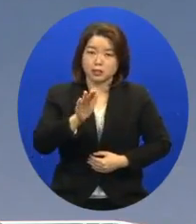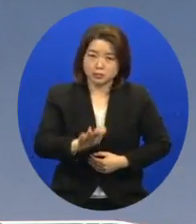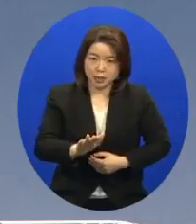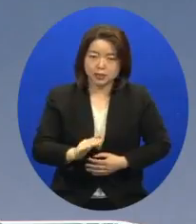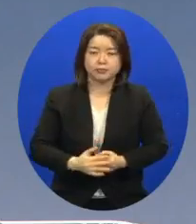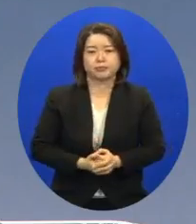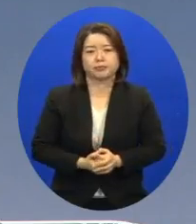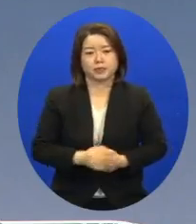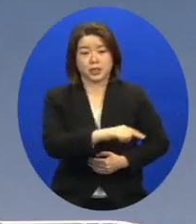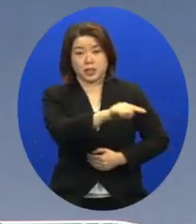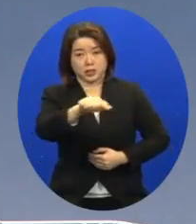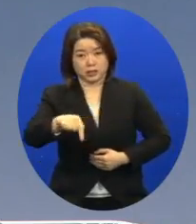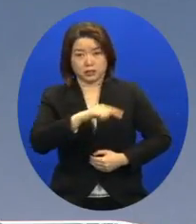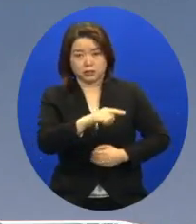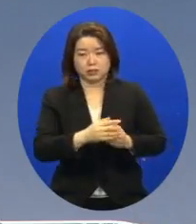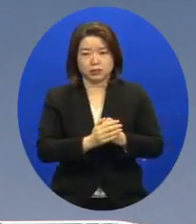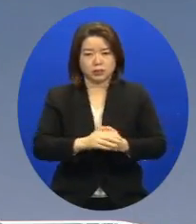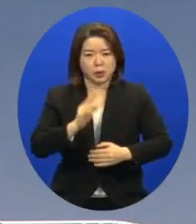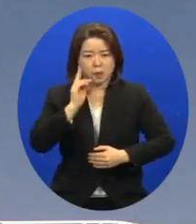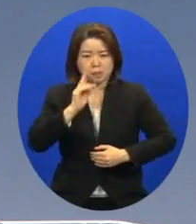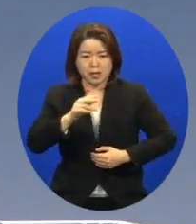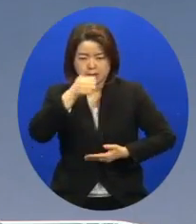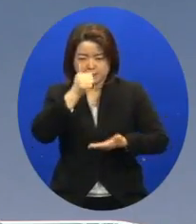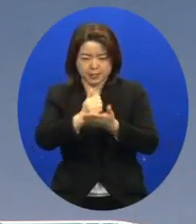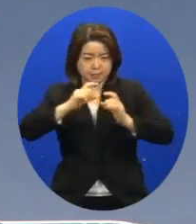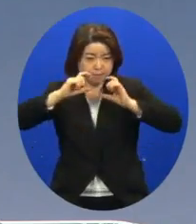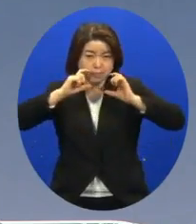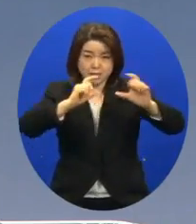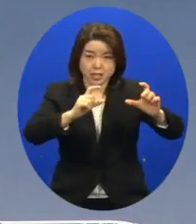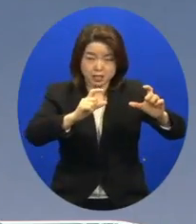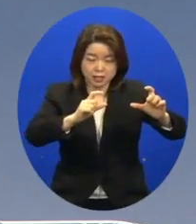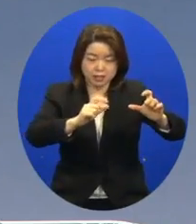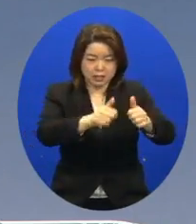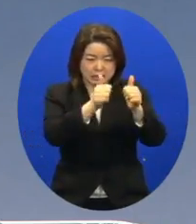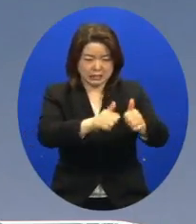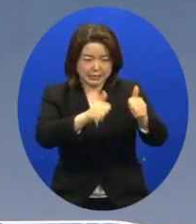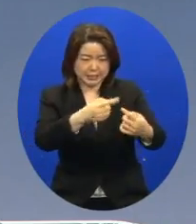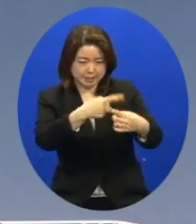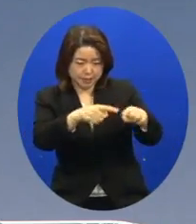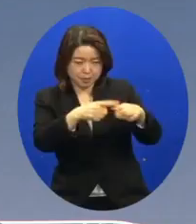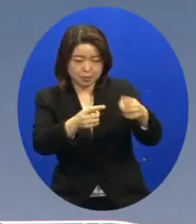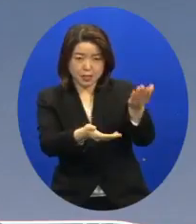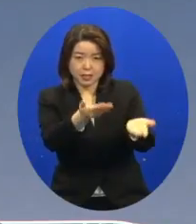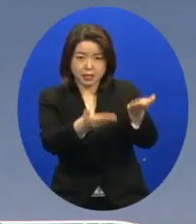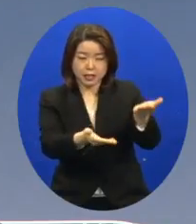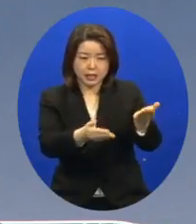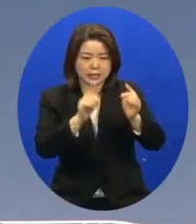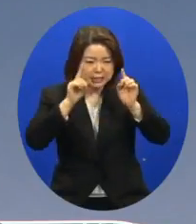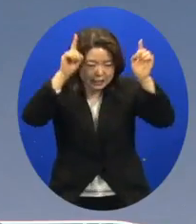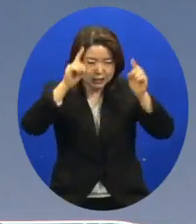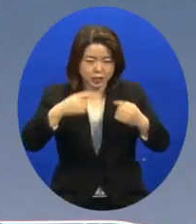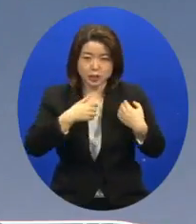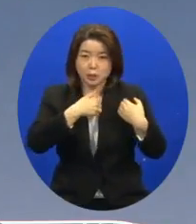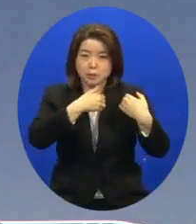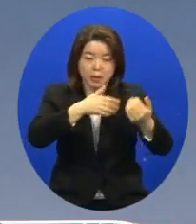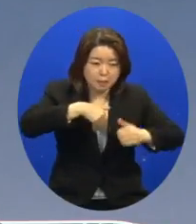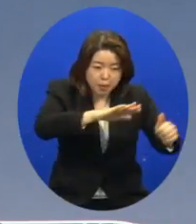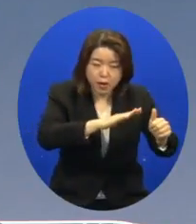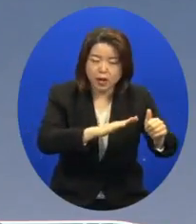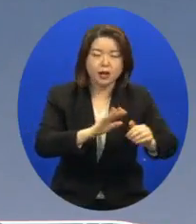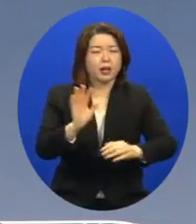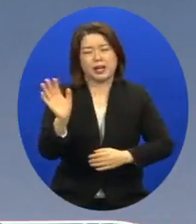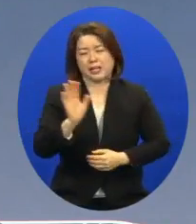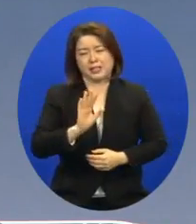그들을 아주 정주 에서 그들을 심판하여 그들이 지옥에 가도록 만들라고 하는 것이